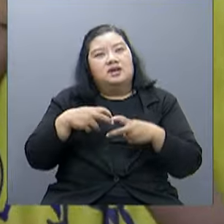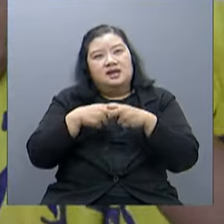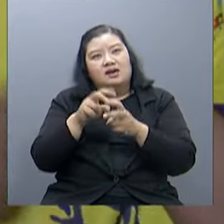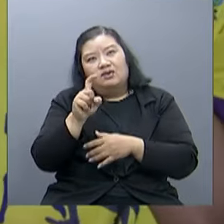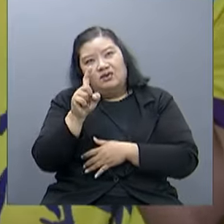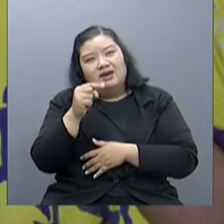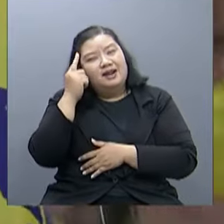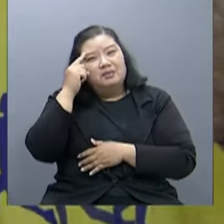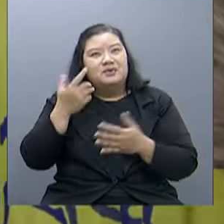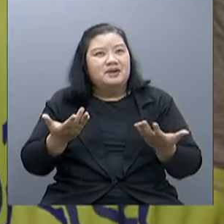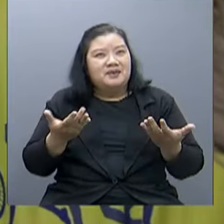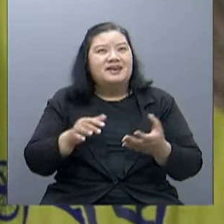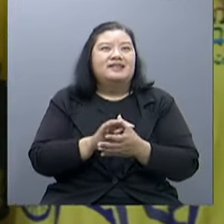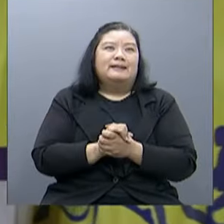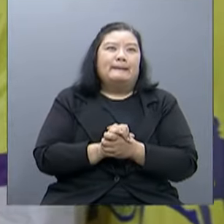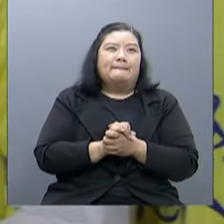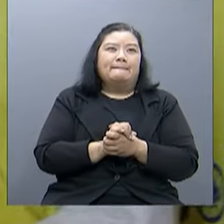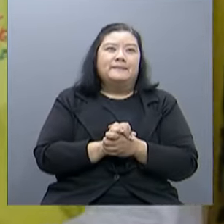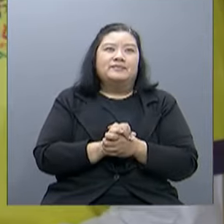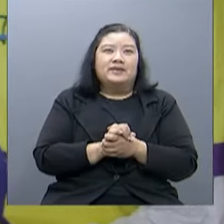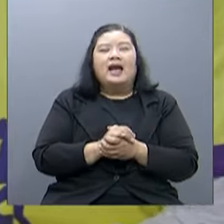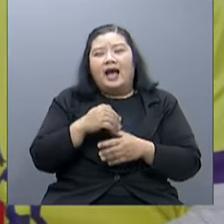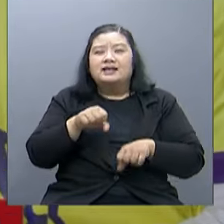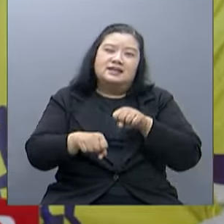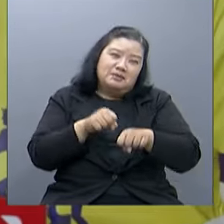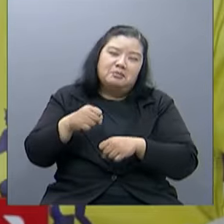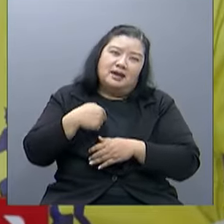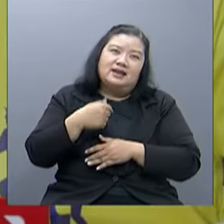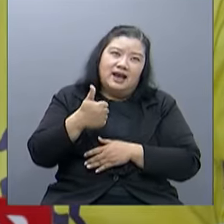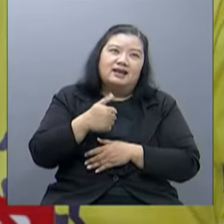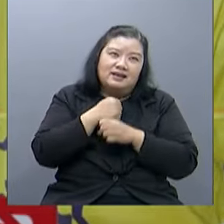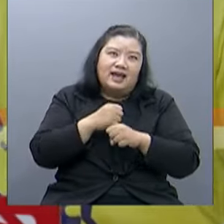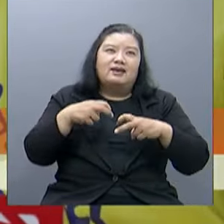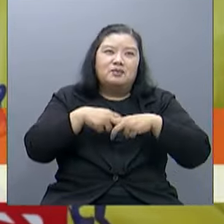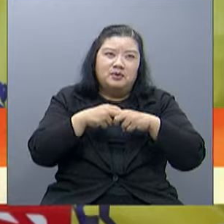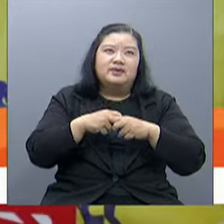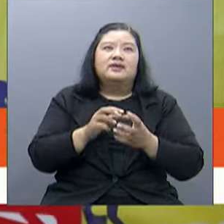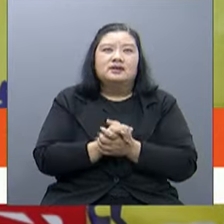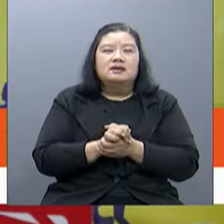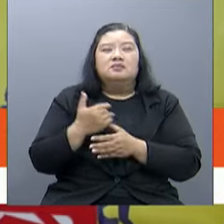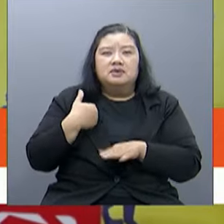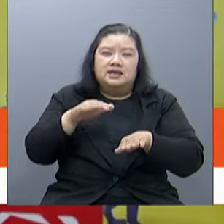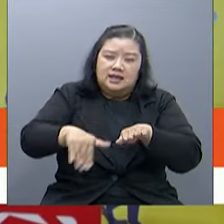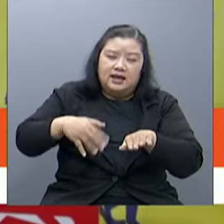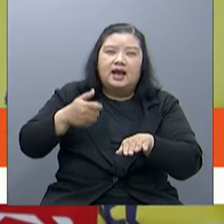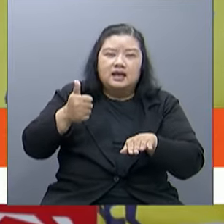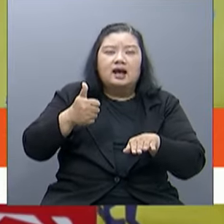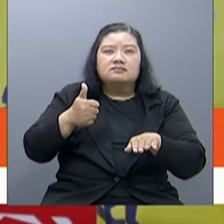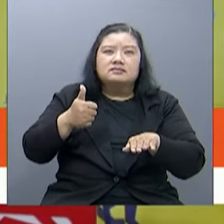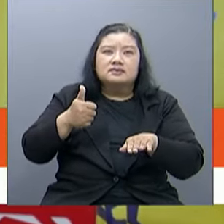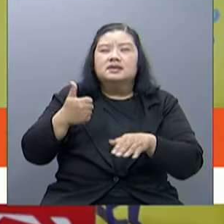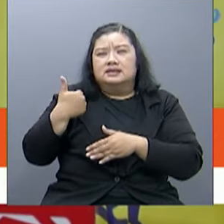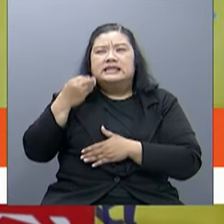ำอะไร อาจจะปั่นอาจจะเหมาะสุดนะครับผมจริงๆก็ไถก็ดีไถก็ได้สรุปว่าก็มีซอฟต์สเก็ต